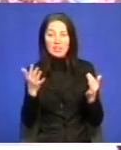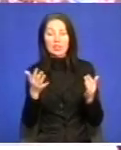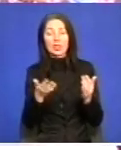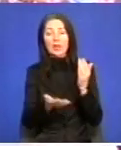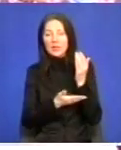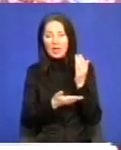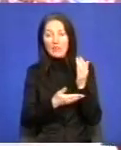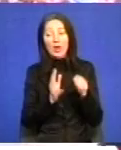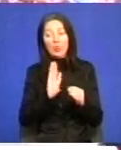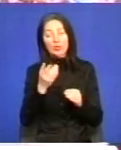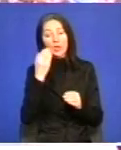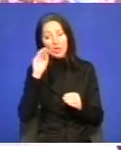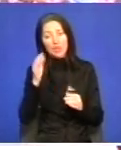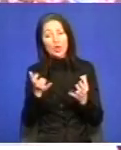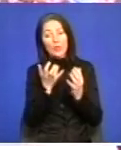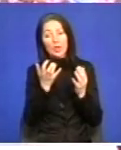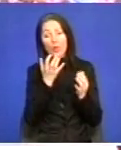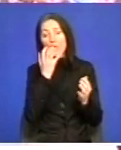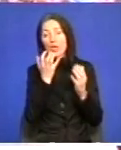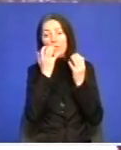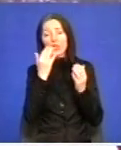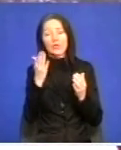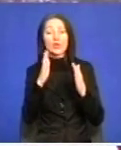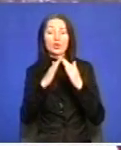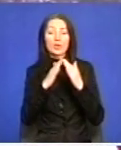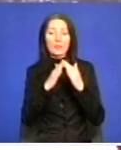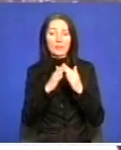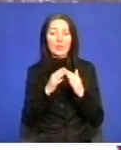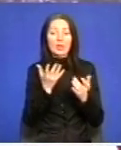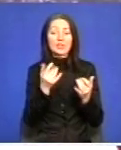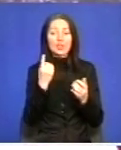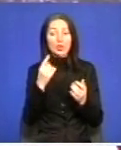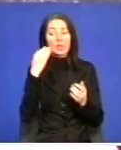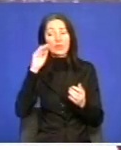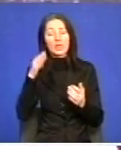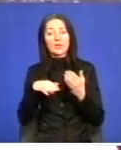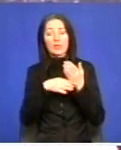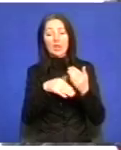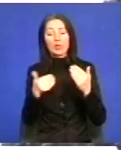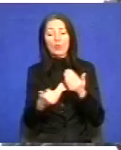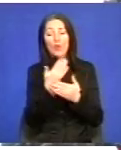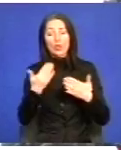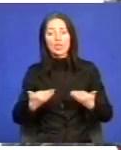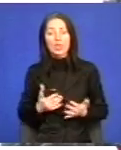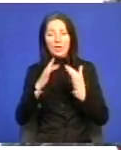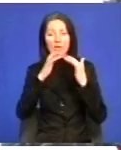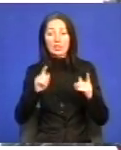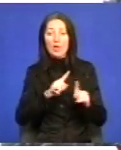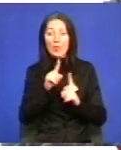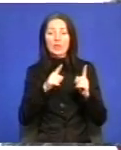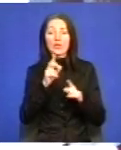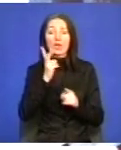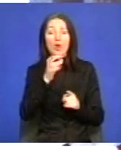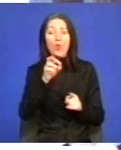набагато ефективніше буде обігрівати ваші оселі. Ще один ефективний варіант нового життя ялинки – перетворити її на